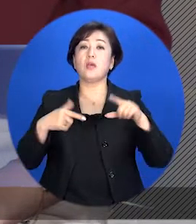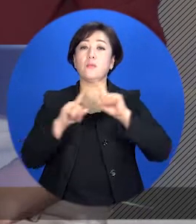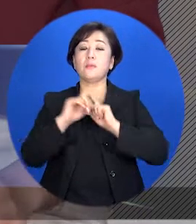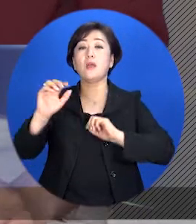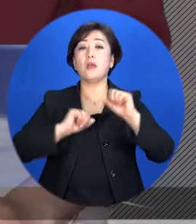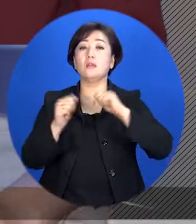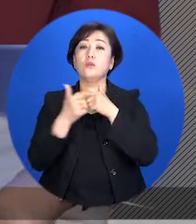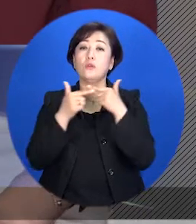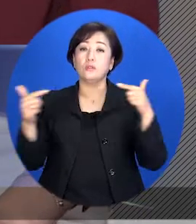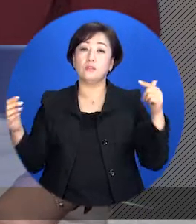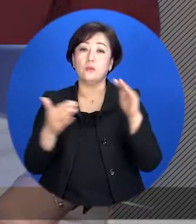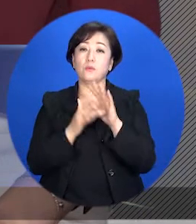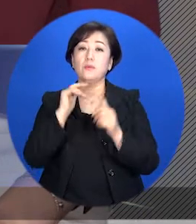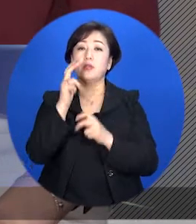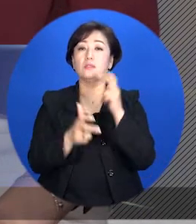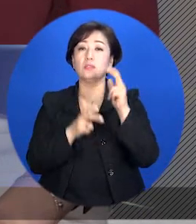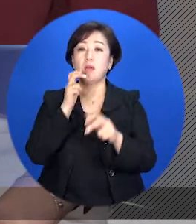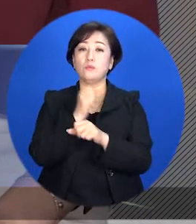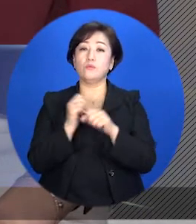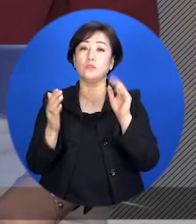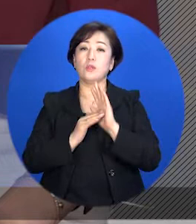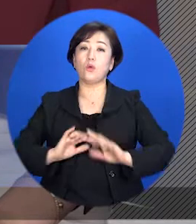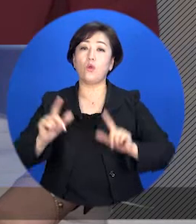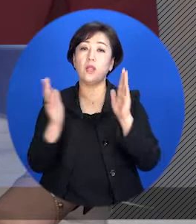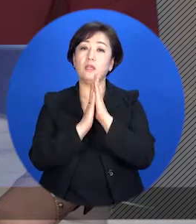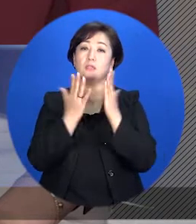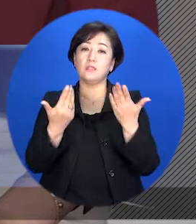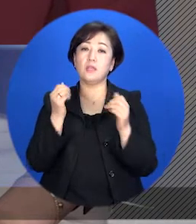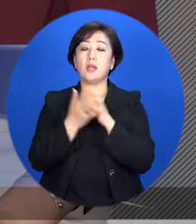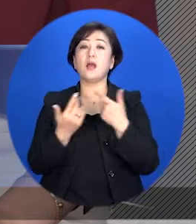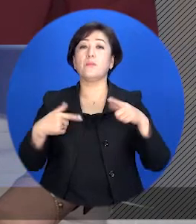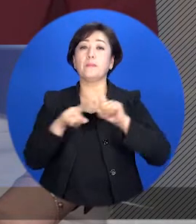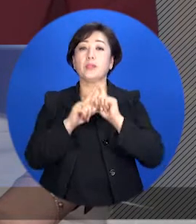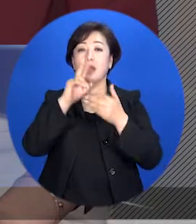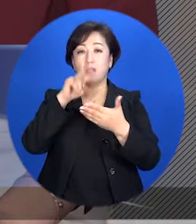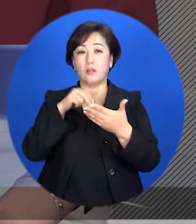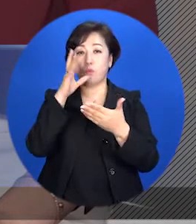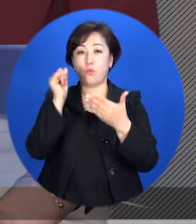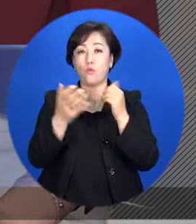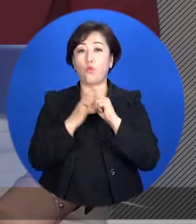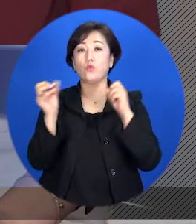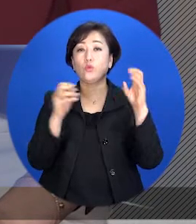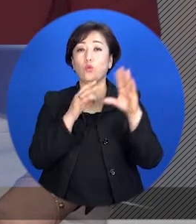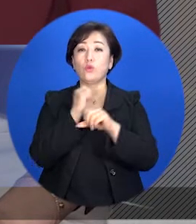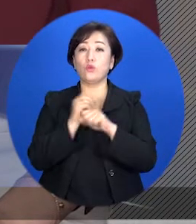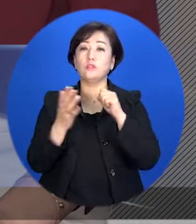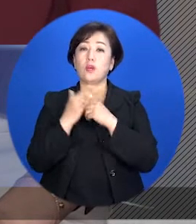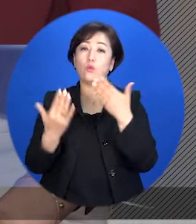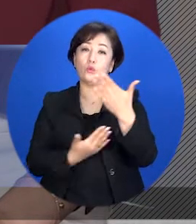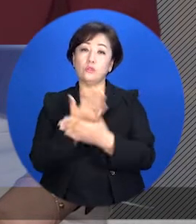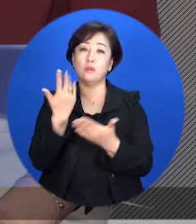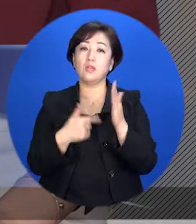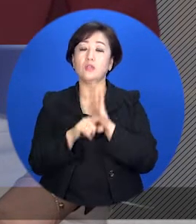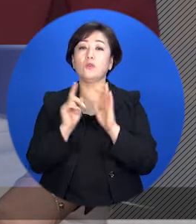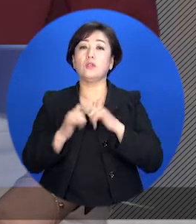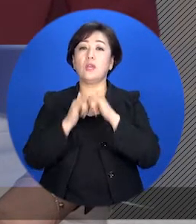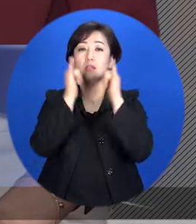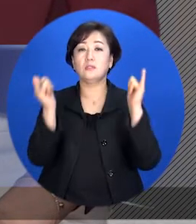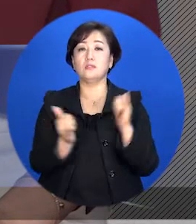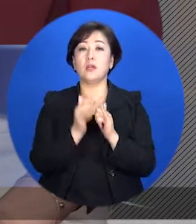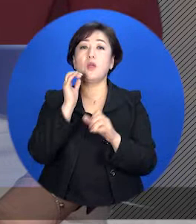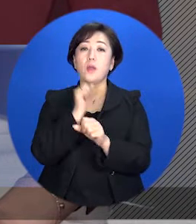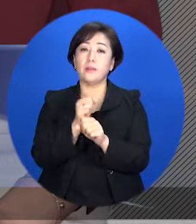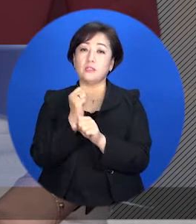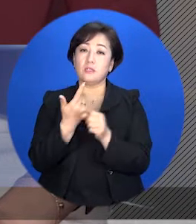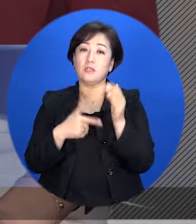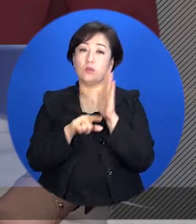생활화 사업인데요. 올해 책으로 선정된 도서를 함께 읽고 토론하며 책으로 소통하기 위한 지역사회를 만들기